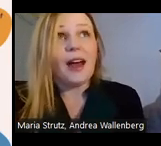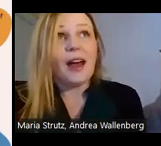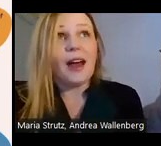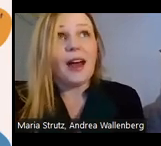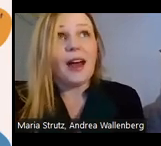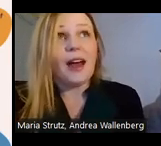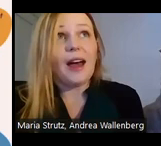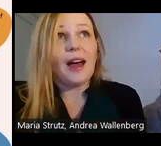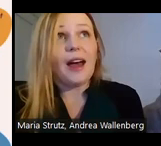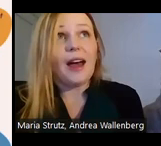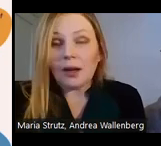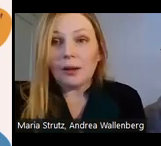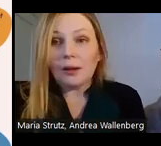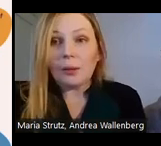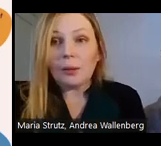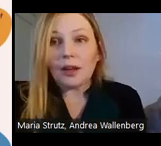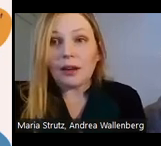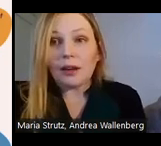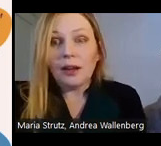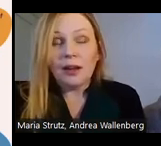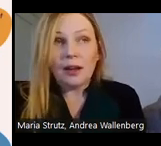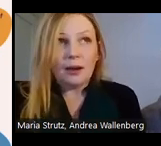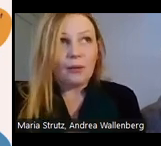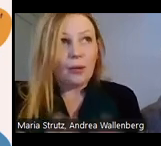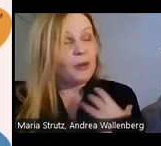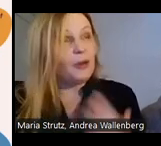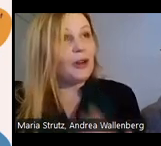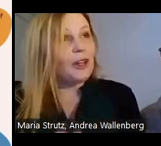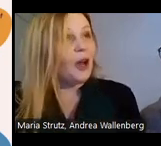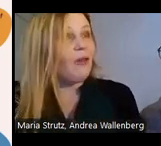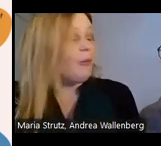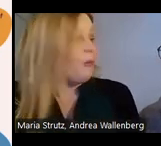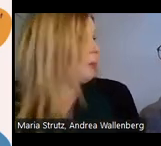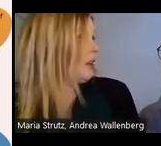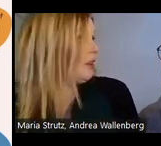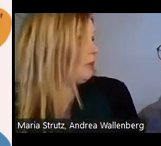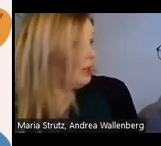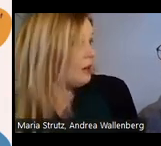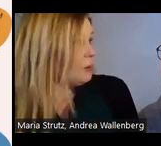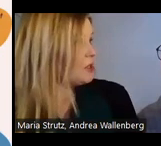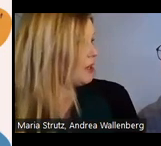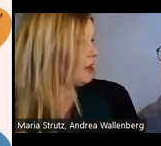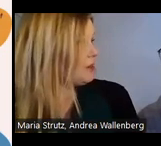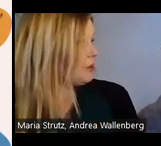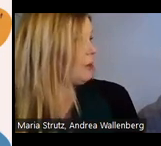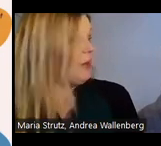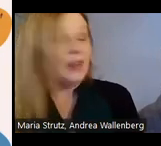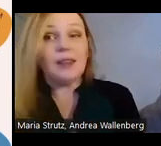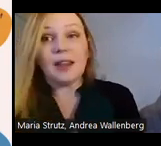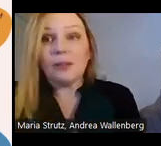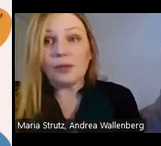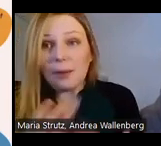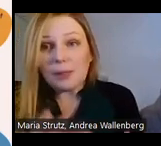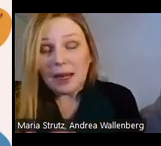inte är sättet barnet kommunicerar på, utan vår tolkning av vad barnet vill kommunicera som